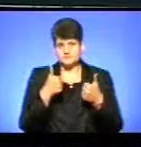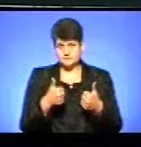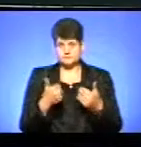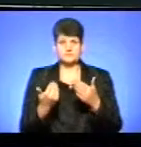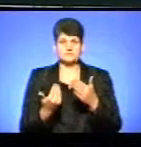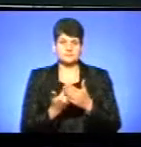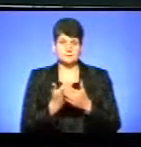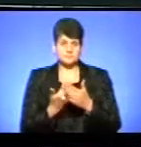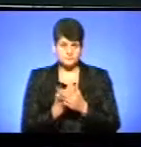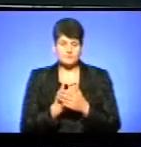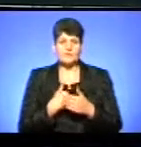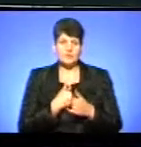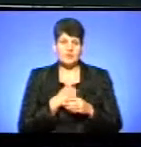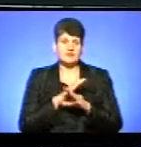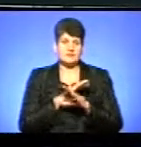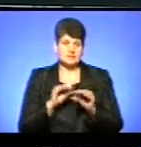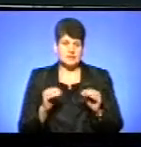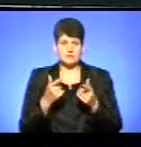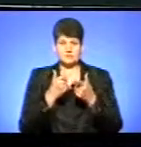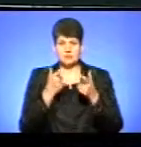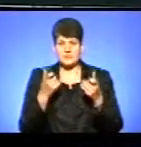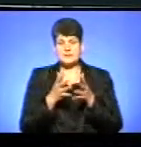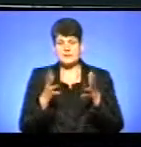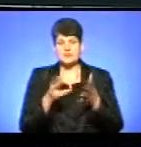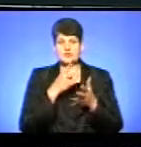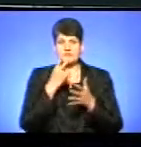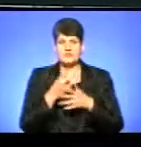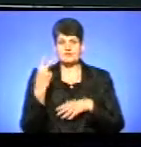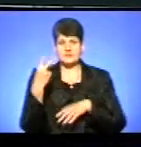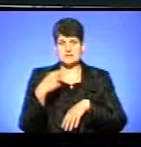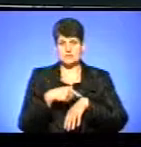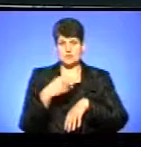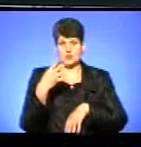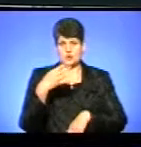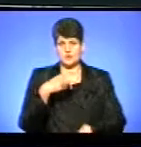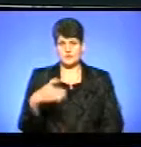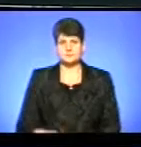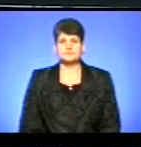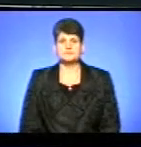Людмило. А у мене на цю годину це вся інформація. Більше дивіться о 20:40.